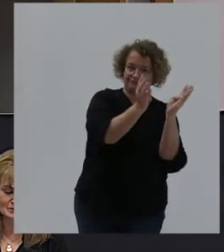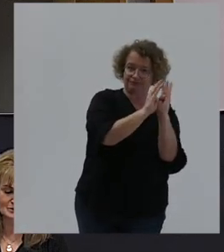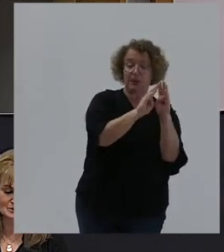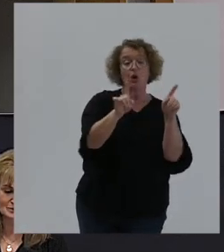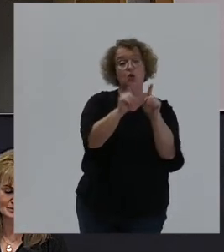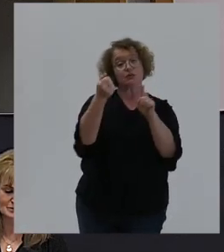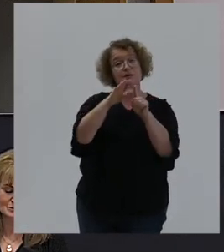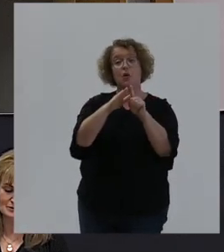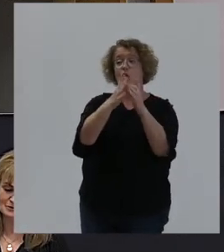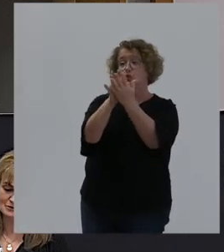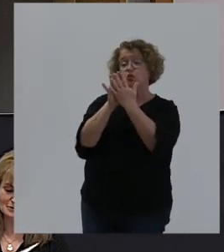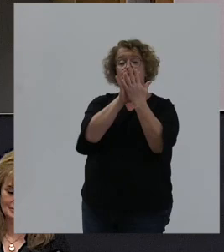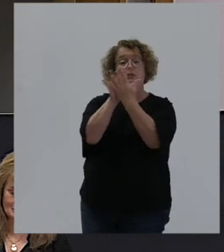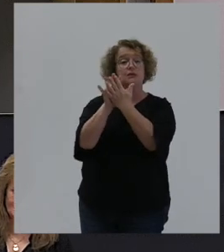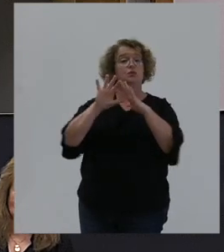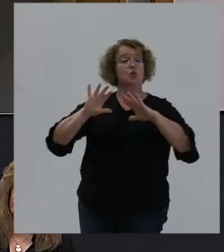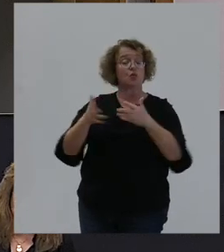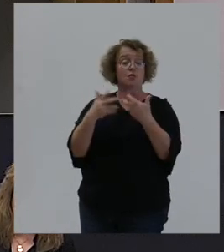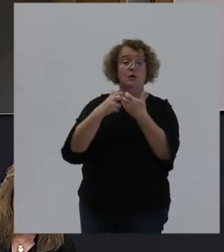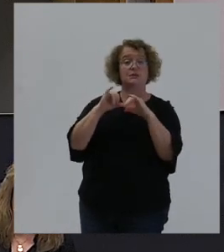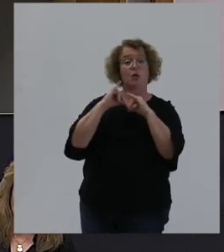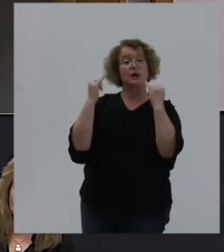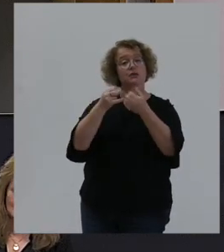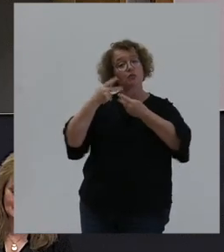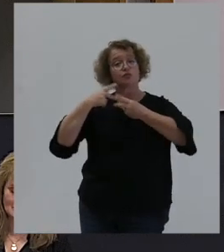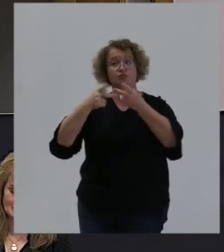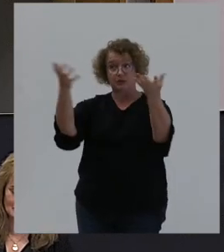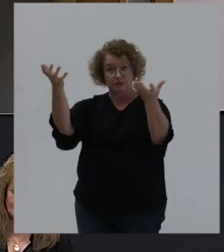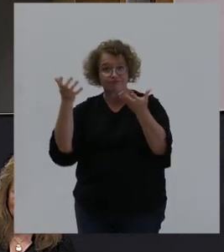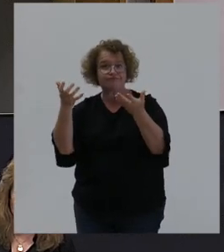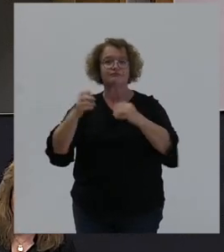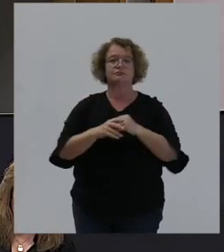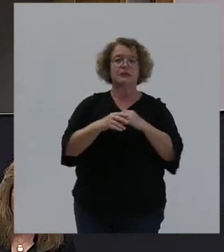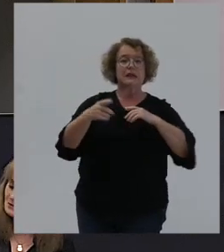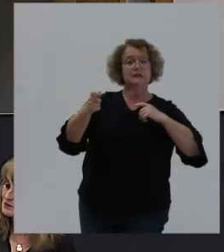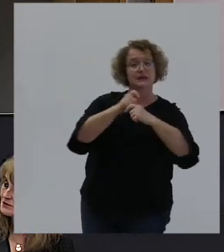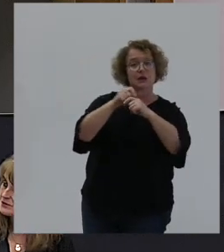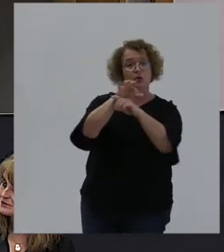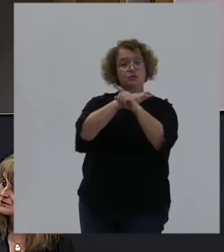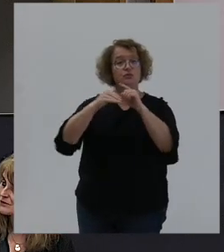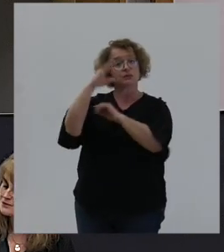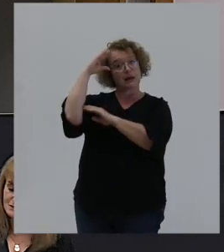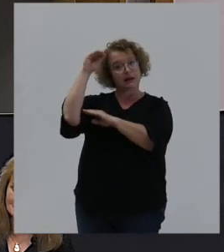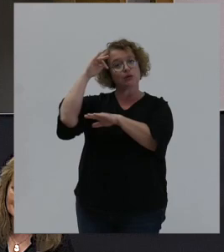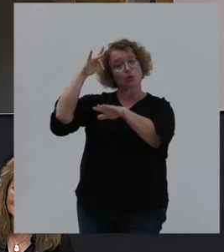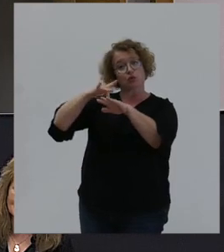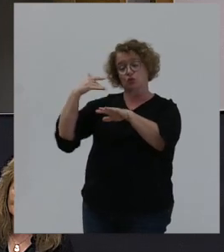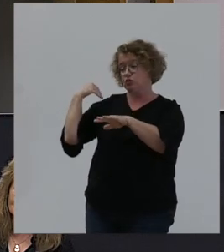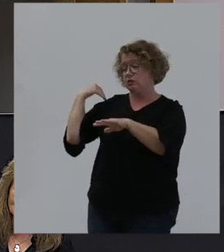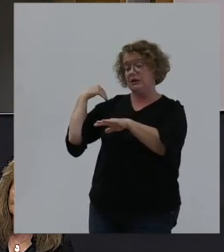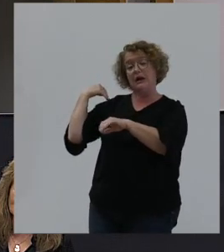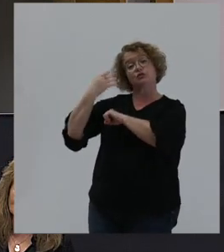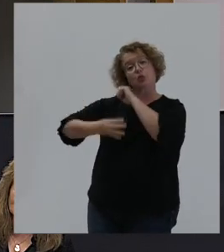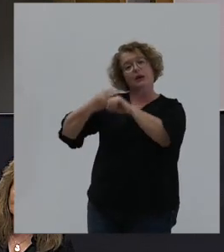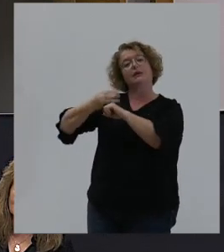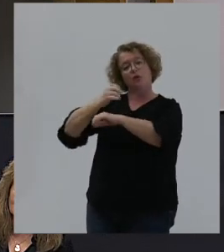plus informels de consultation par des réunions publiques, des réunions, un dialogue social étudiant que nous avons mis en place aussi ces quatre dernières